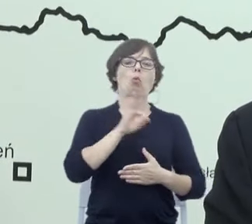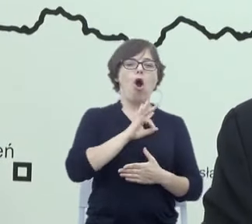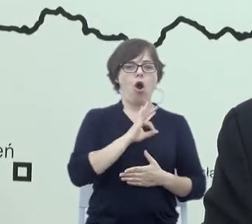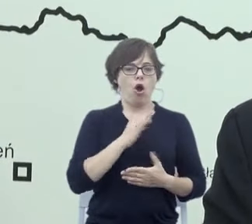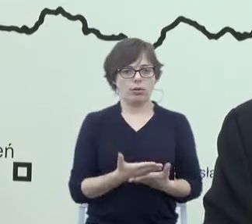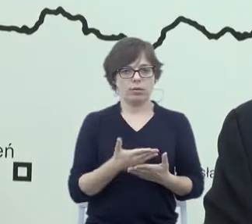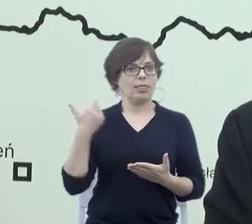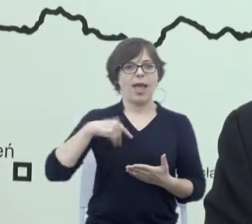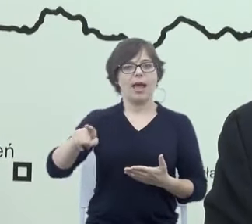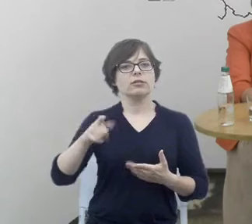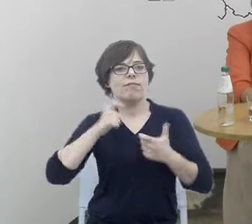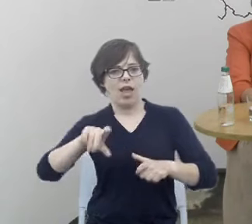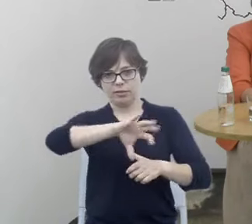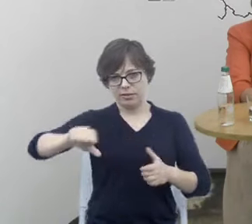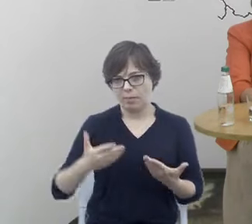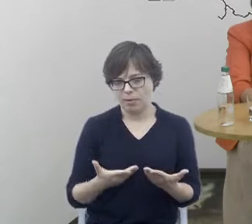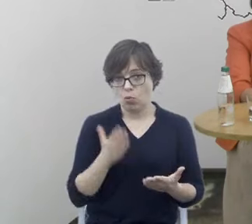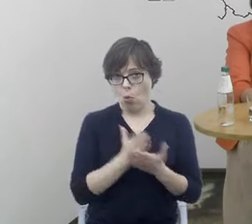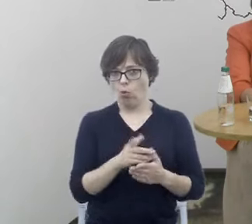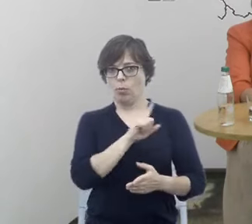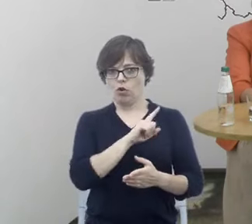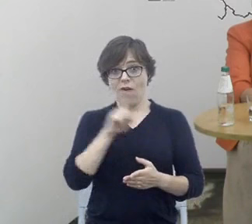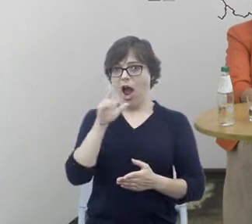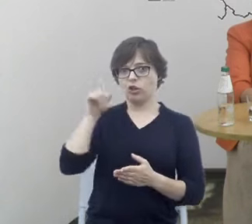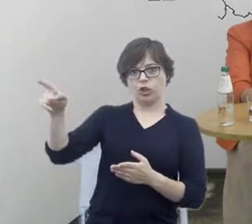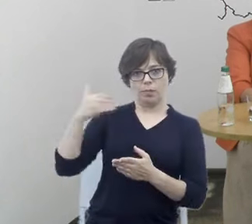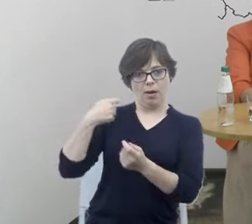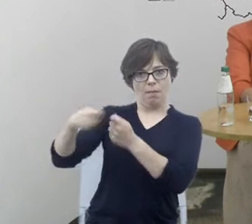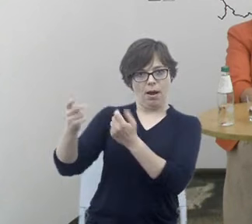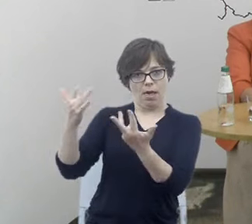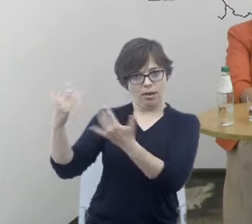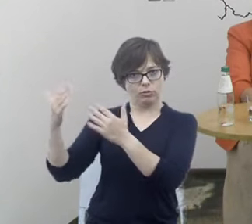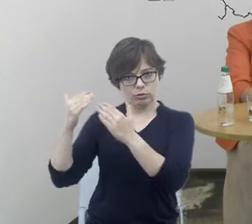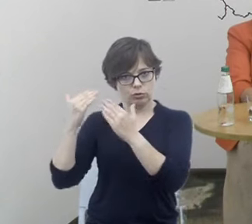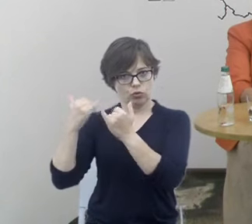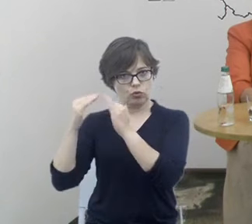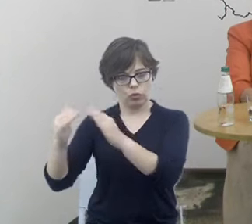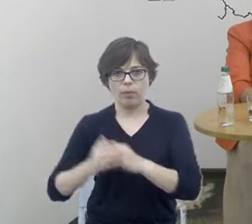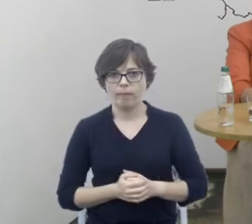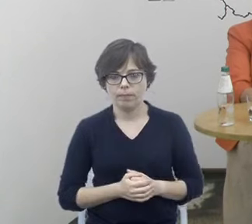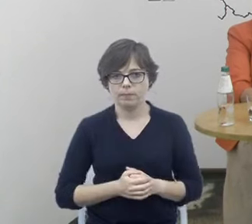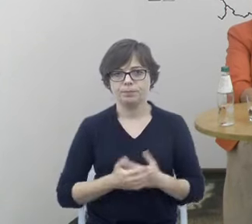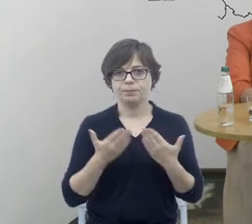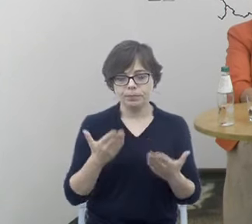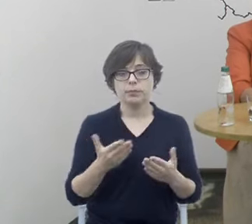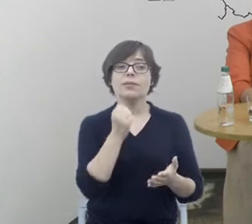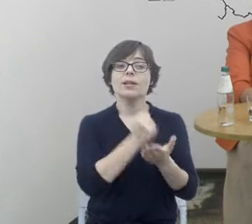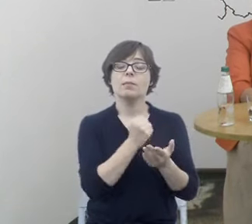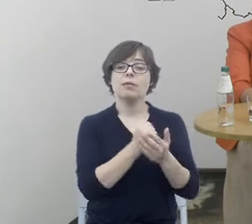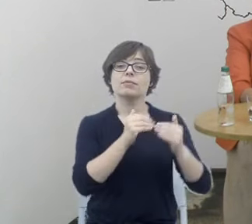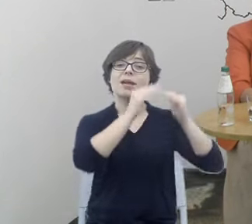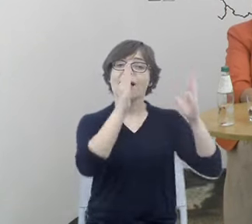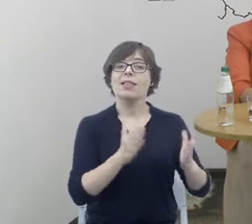takie zdarzenia dotyczące rabunku miały miejsce. Co do przywłaszczania nieruchomości, to są chyba jednak